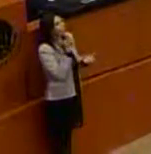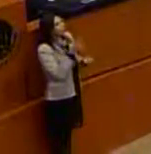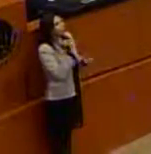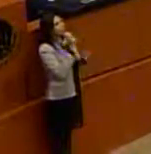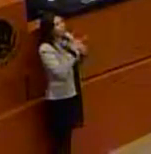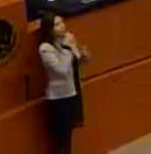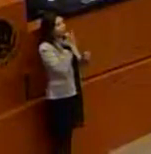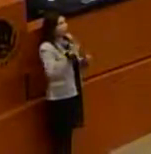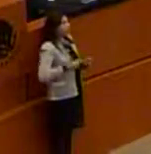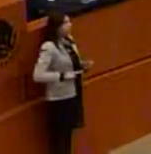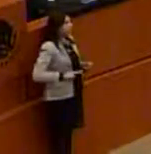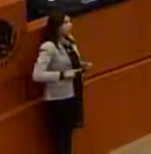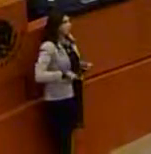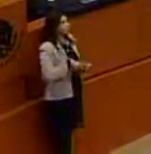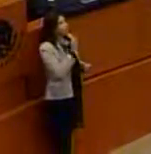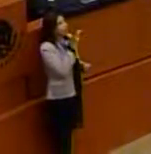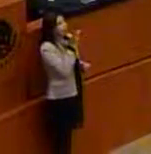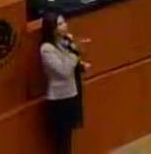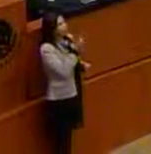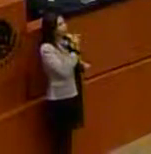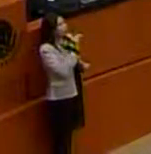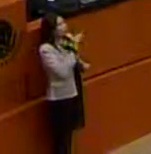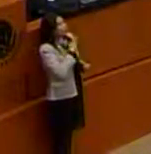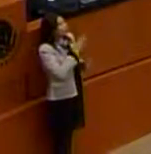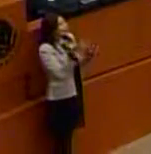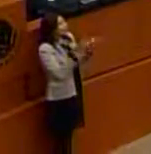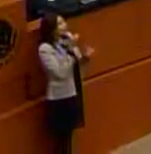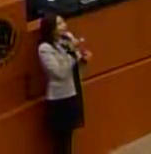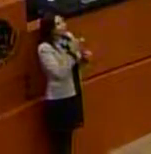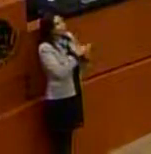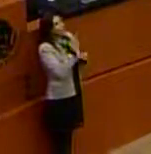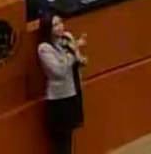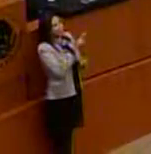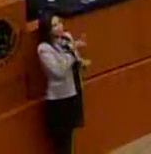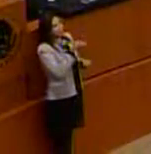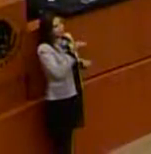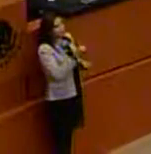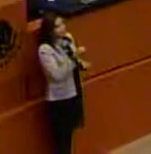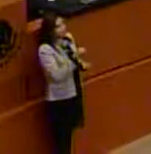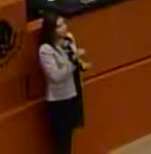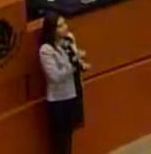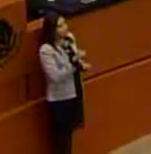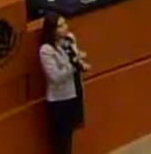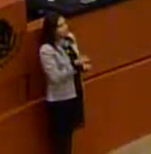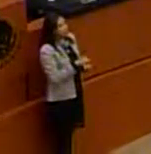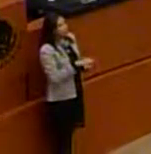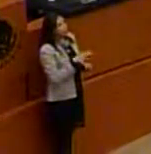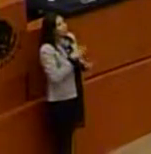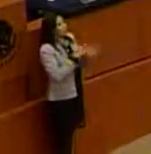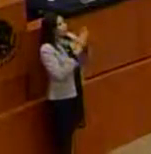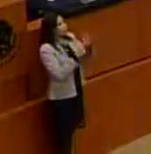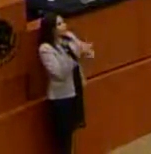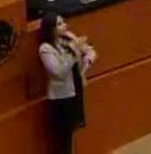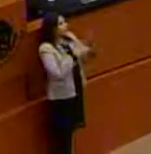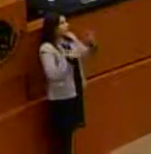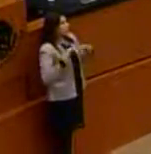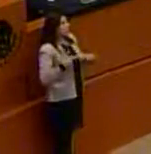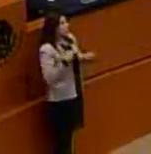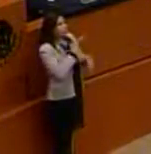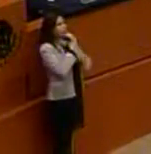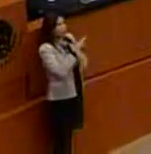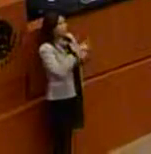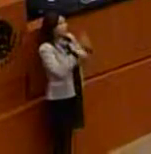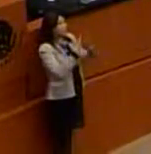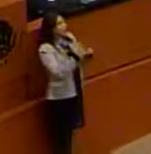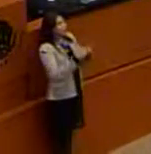hypothèse du gouvernement n'est pas plausible parce que le RBI que les classes moyennes reçoivent aussi les protège de tout supplément de charges fiscales qui pourrait réduire